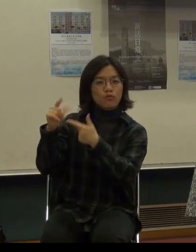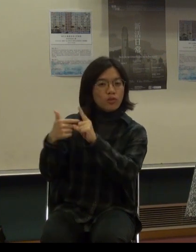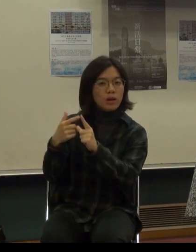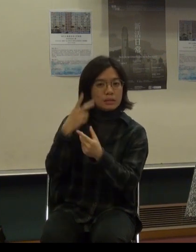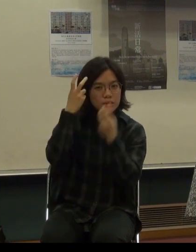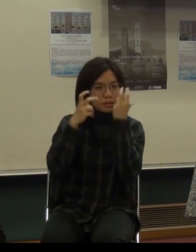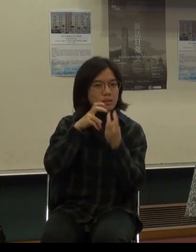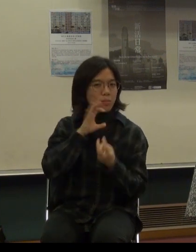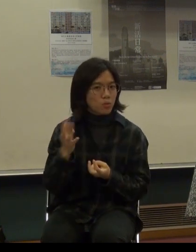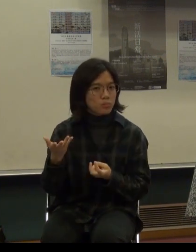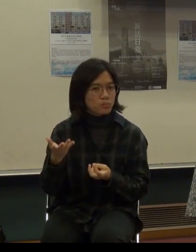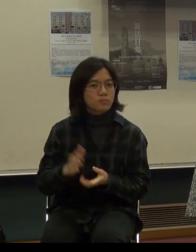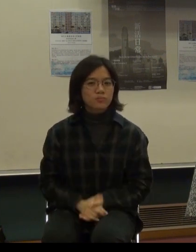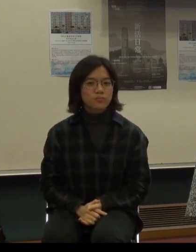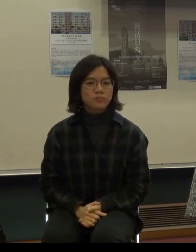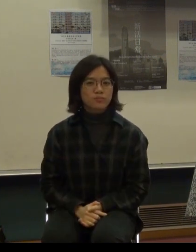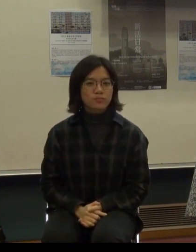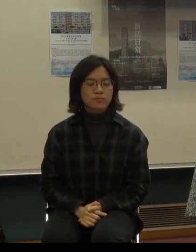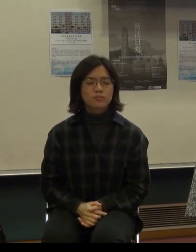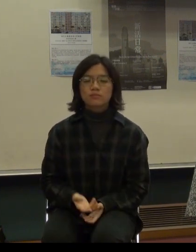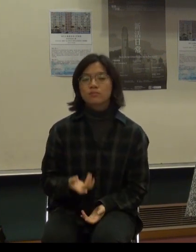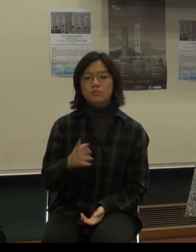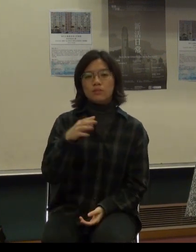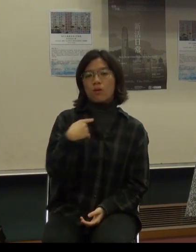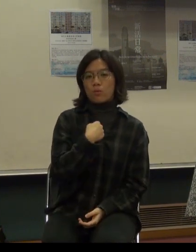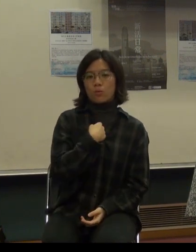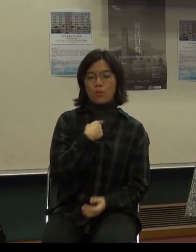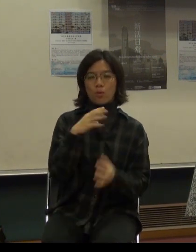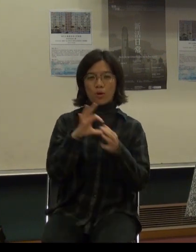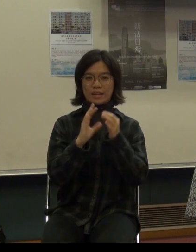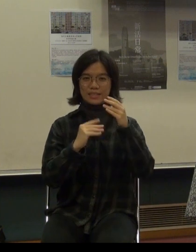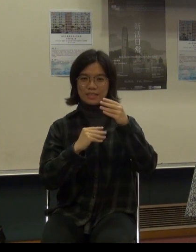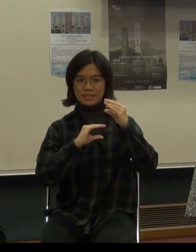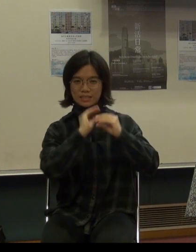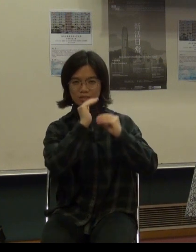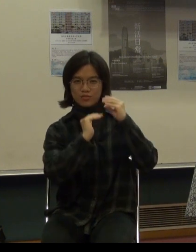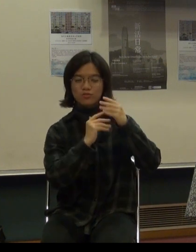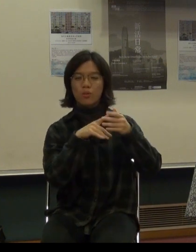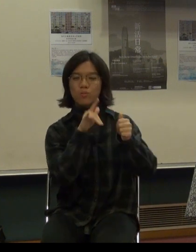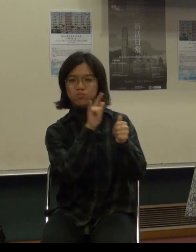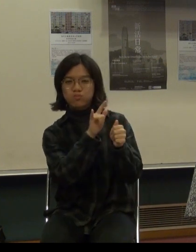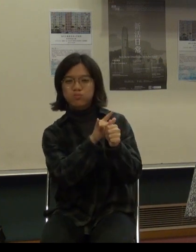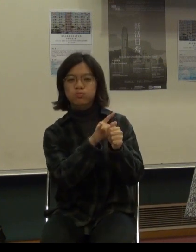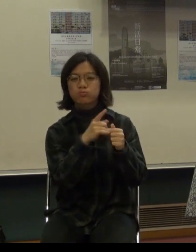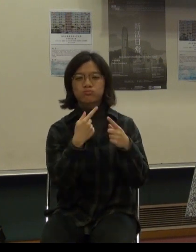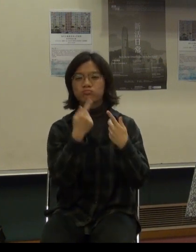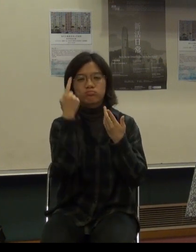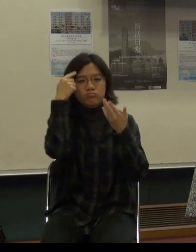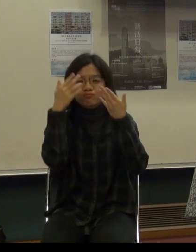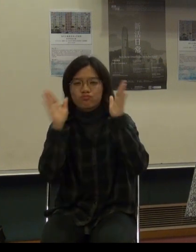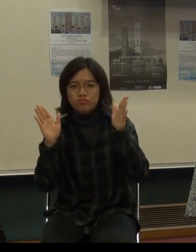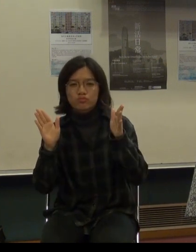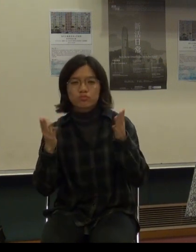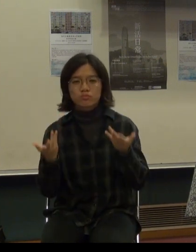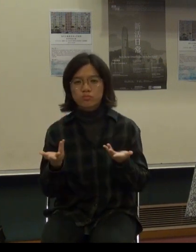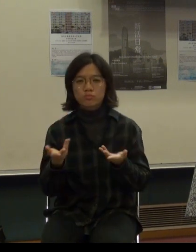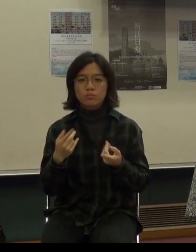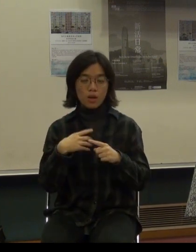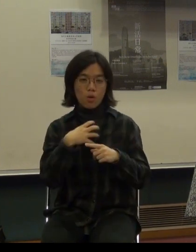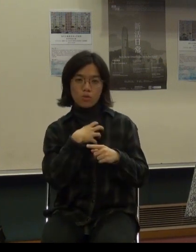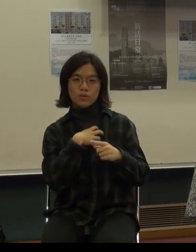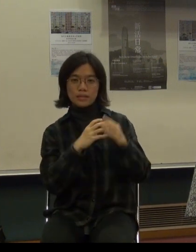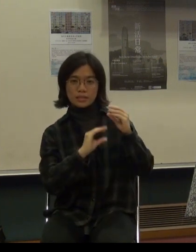曬。 我自己對保育咧，即係建築保育咧，我係比較開放嘅態度。即係開放嘅意思就係話。我唔覺得嗰個建築物